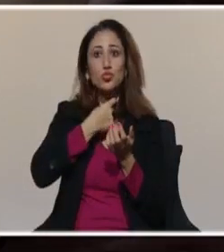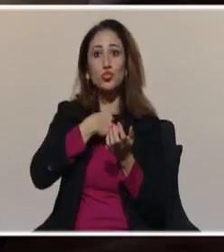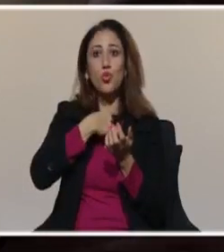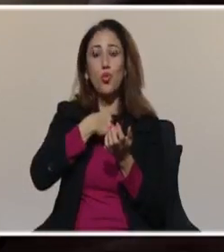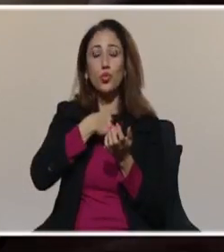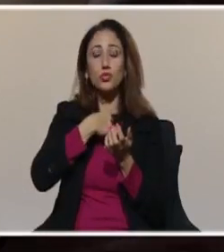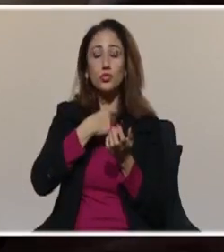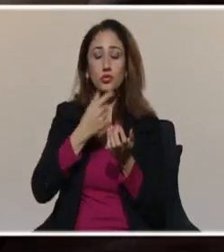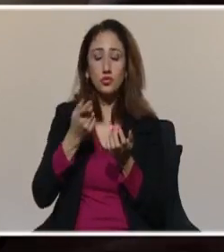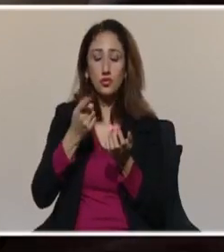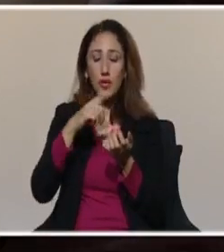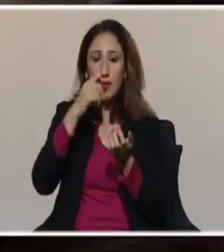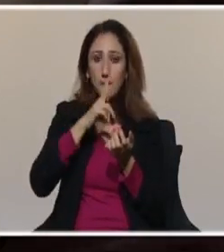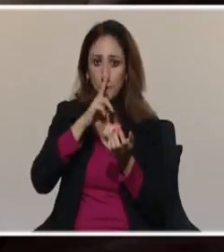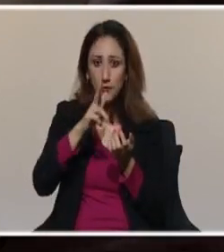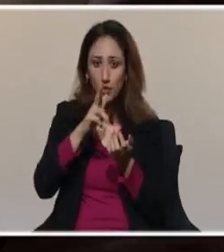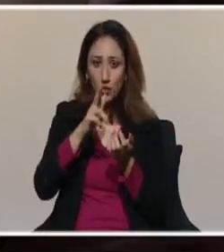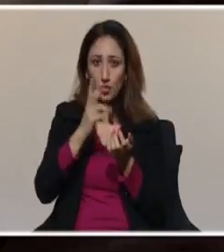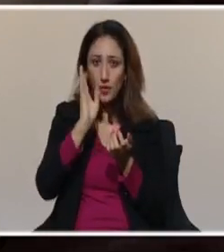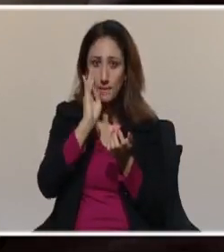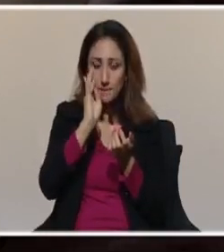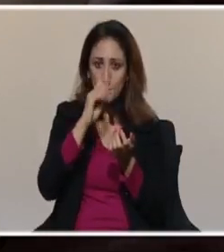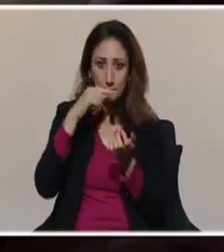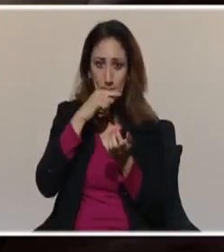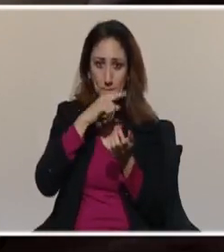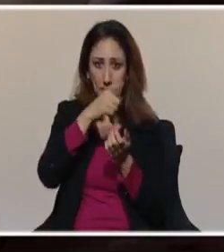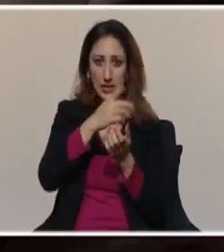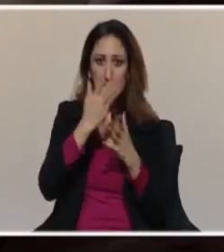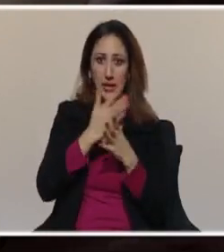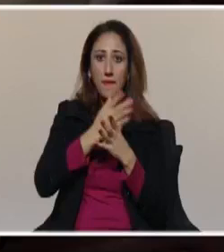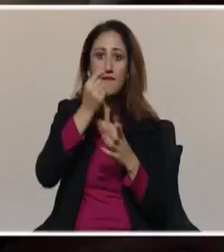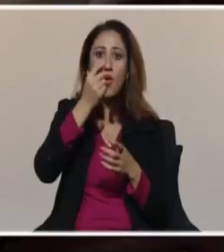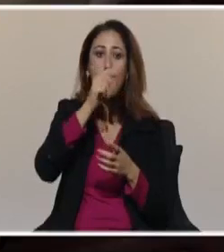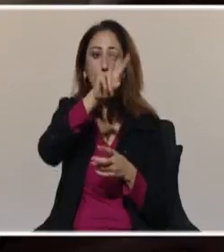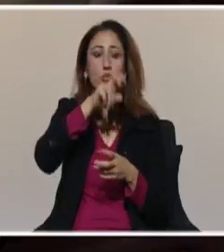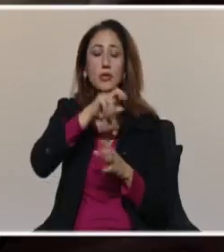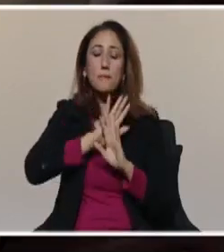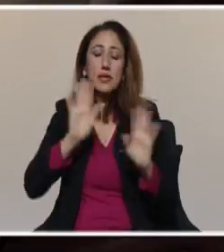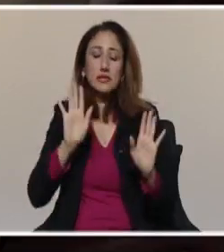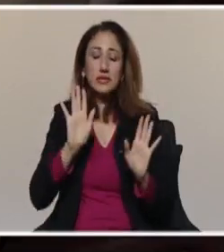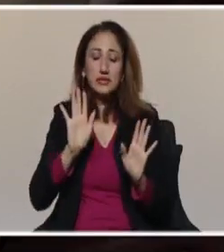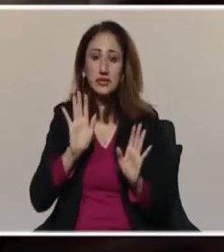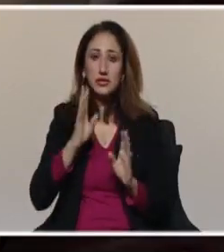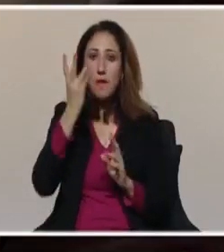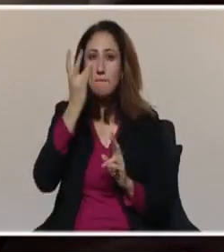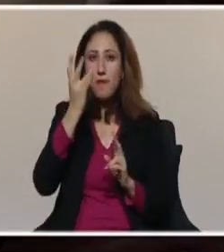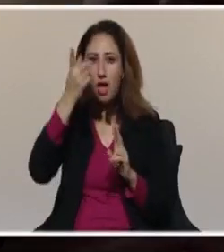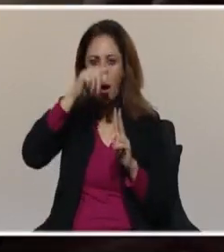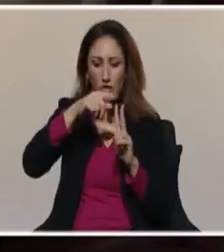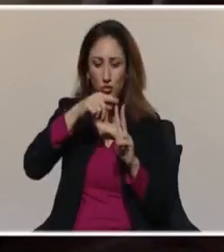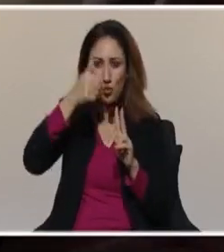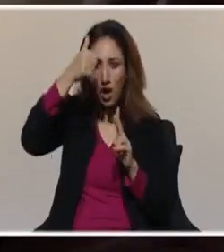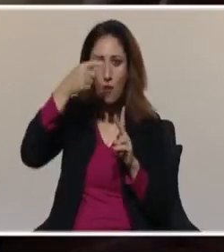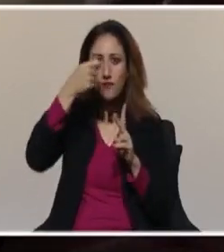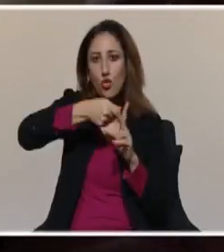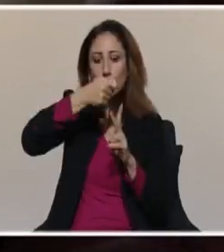زوجها بيتقال فيها إنه هو تزوج سناء لتحقيق مصلحتهم وعلشان يرضوا طموحهم وعلشان يعيشهم في مستوى